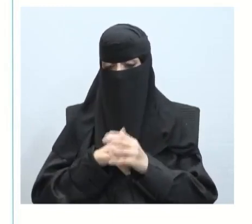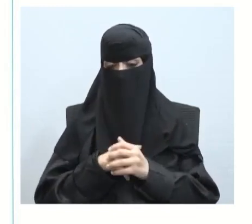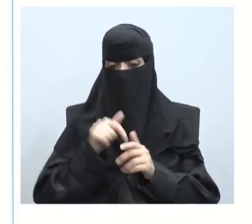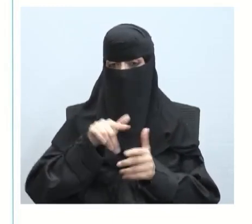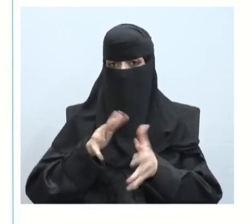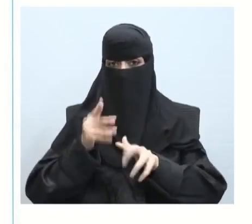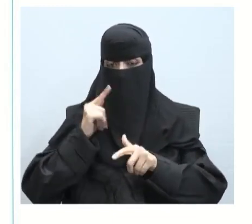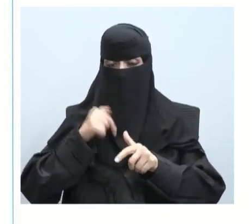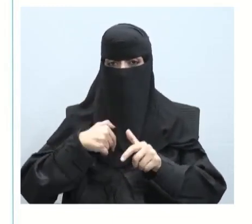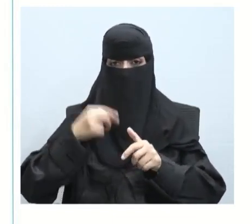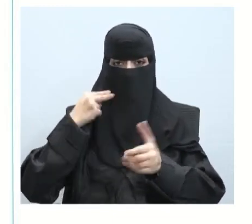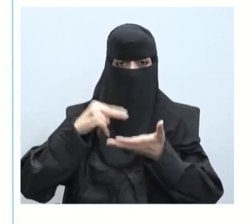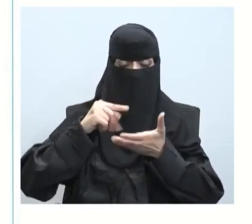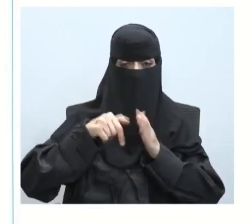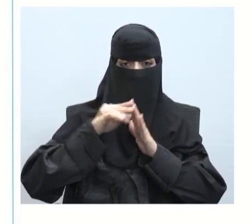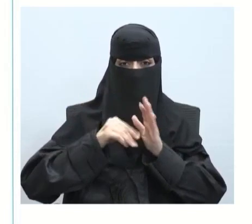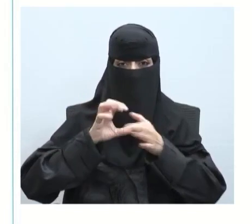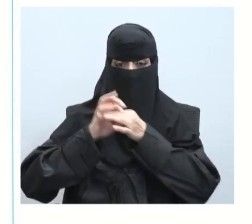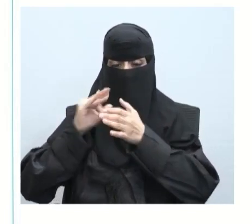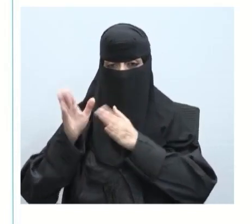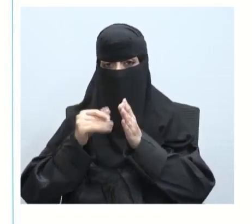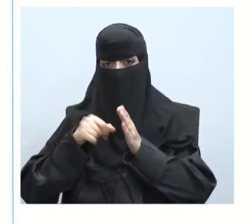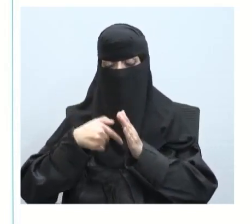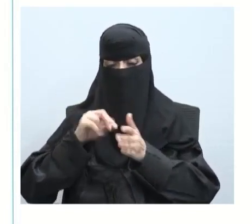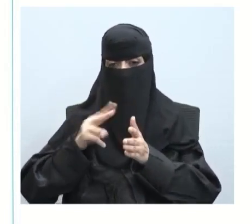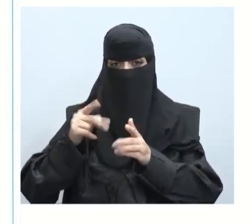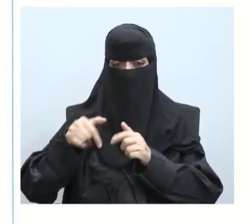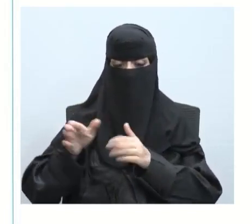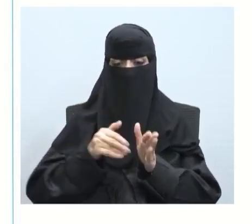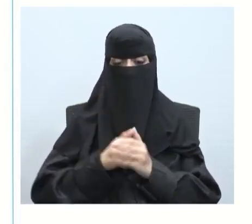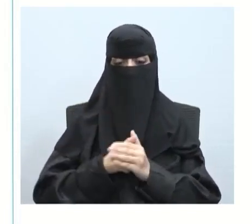أو الاتصال بالعميل البرامج الـ mqtt.